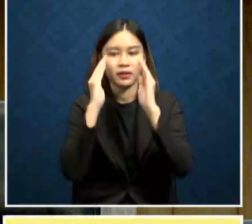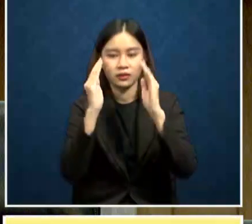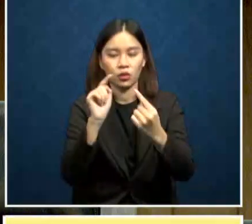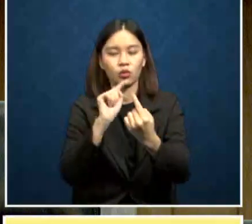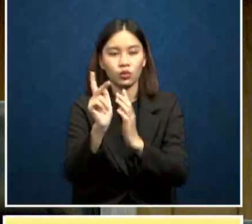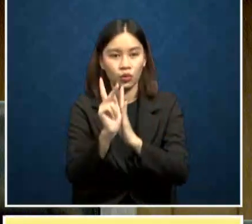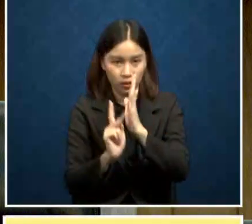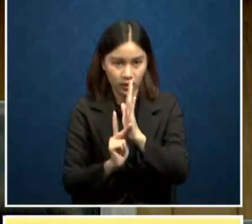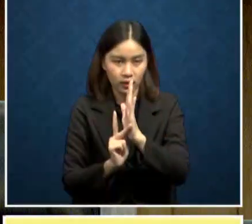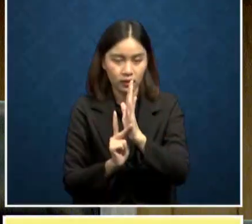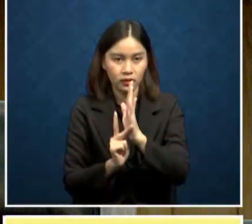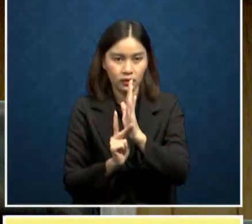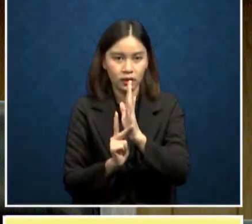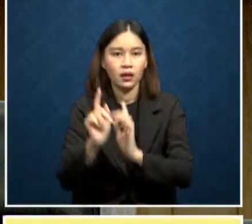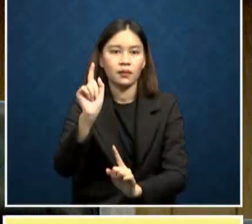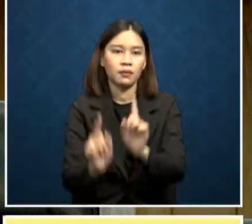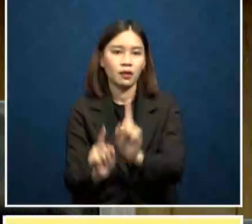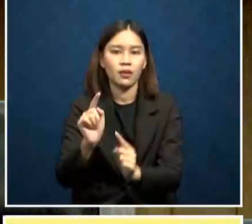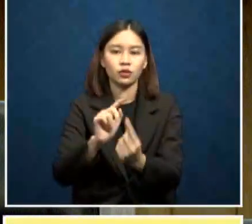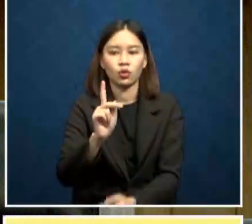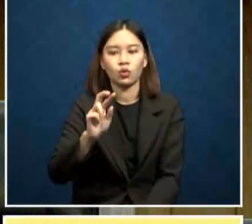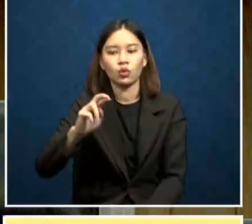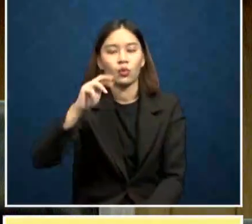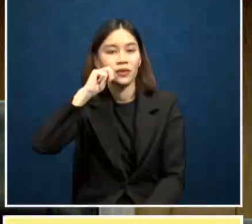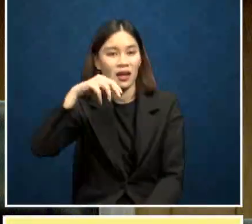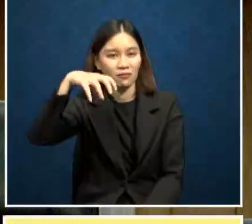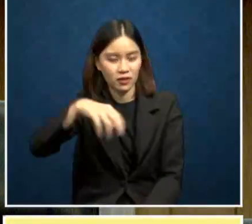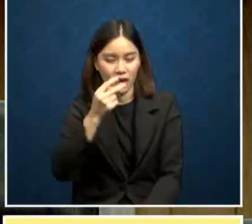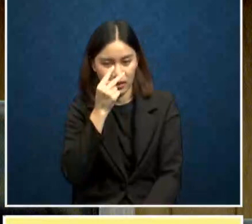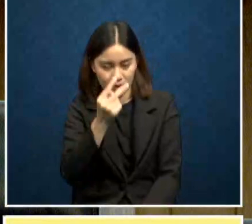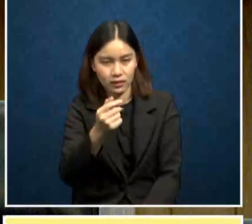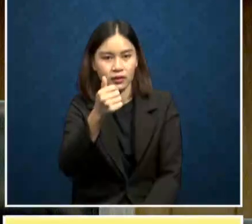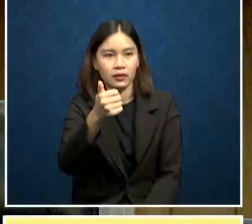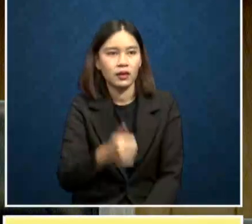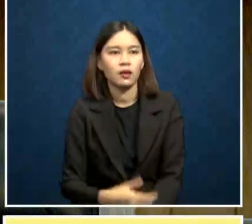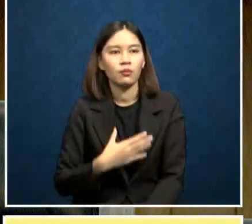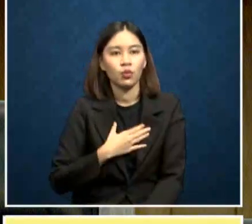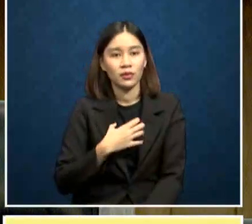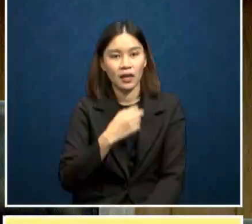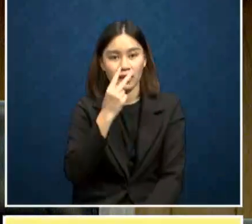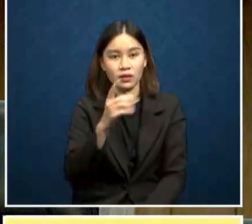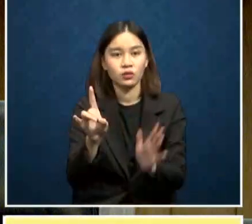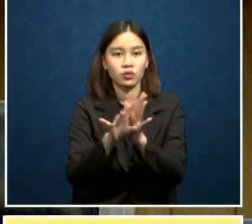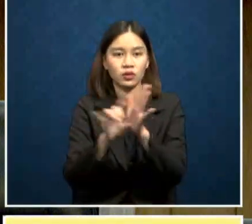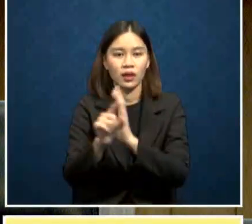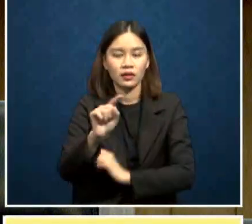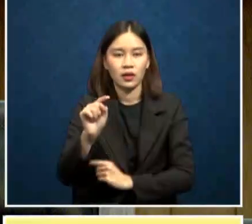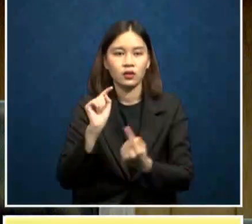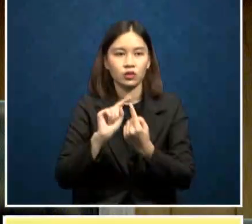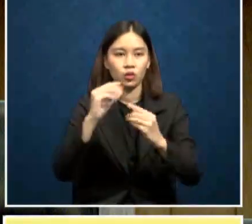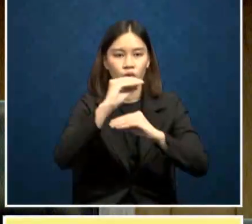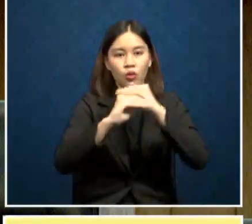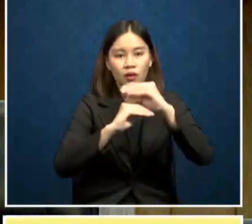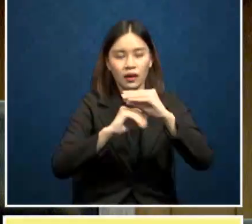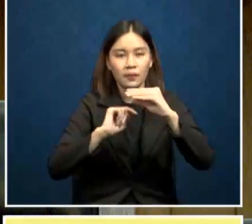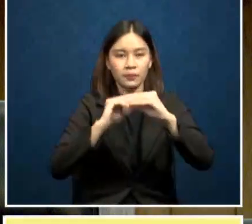หมายแล้วก็การประเมินโดยกรมทรัพยากรน้ำบาดาลก็คงจะได้เห็นผมอยากจะให้เห็นสุดท้ายนี้นะครับในเรื่องของโครง